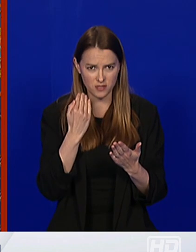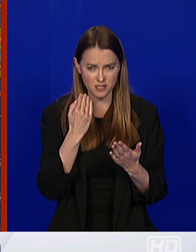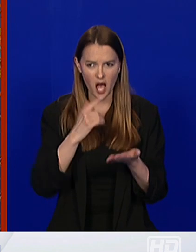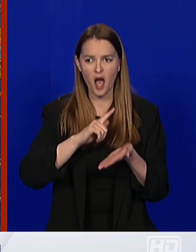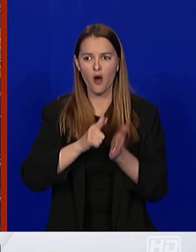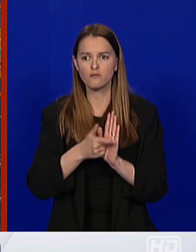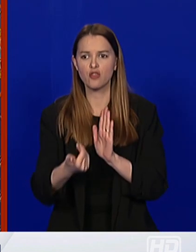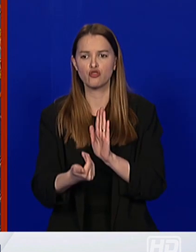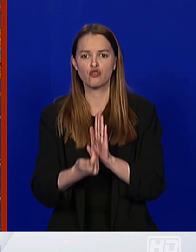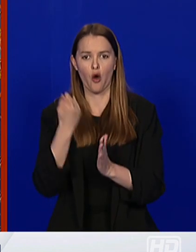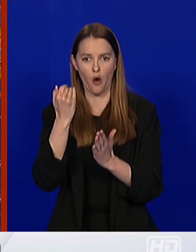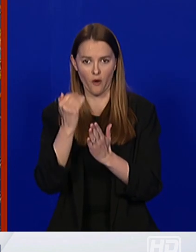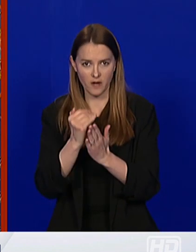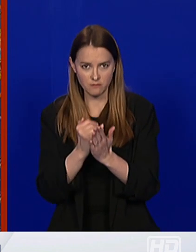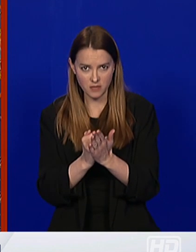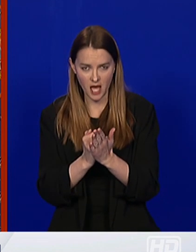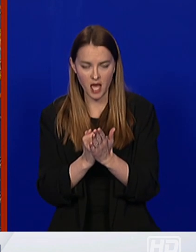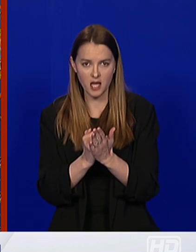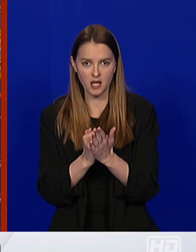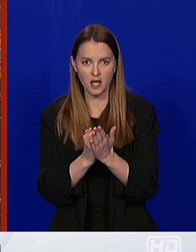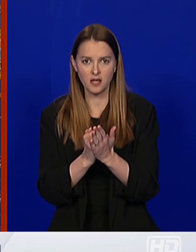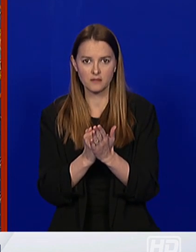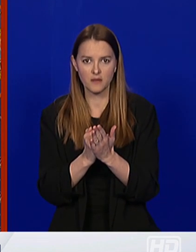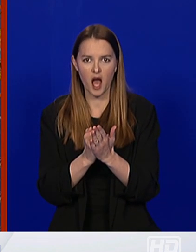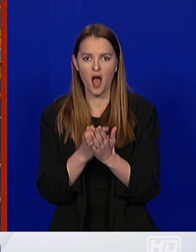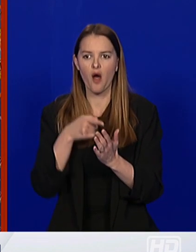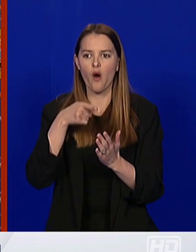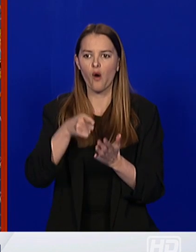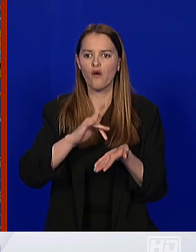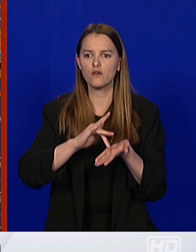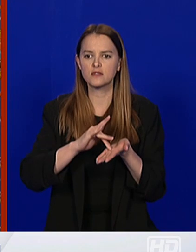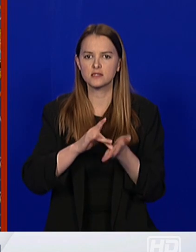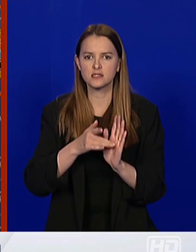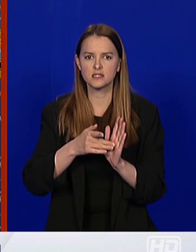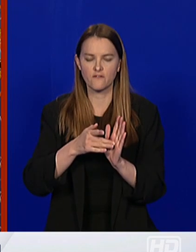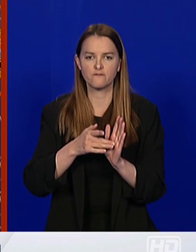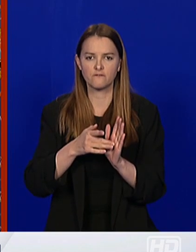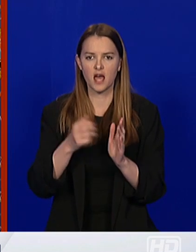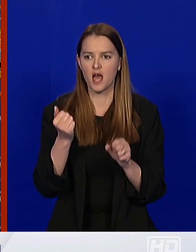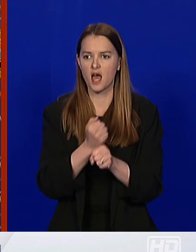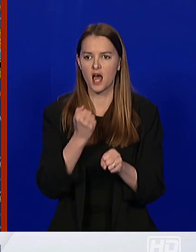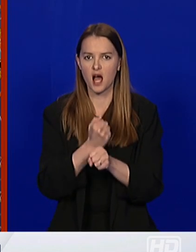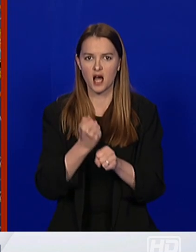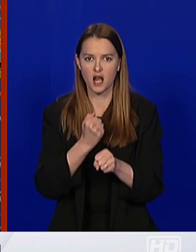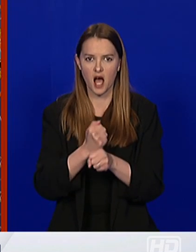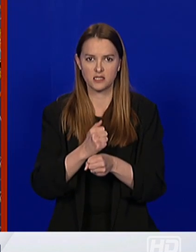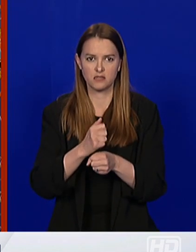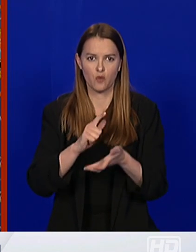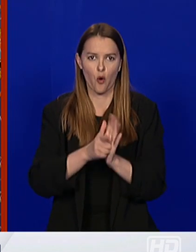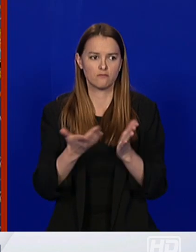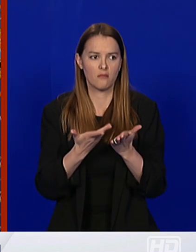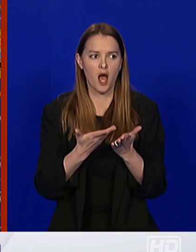mjere. Kako je to bilo sve rađeno u momentu toga događaja u Splitu,